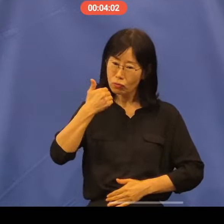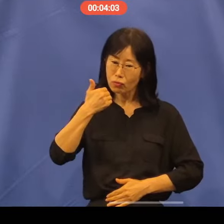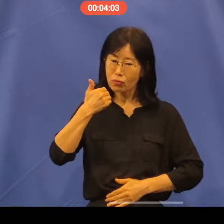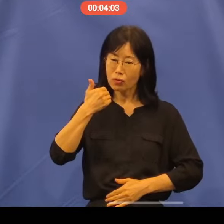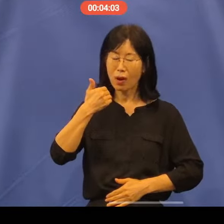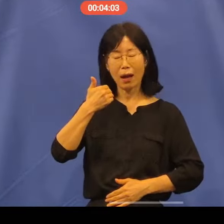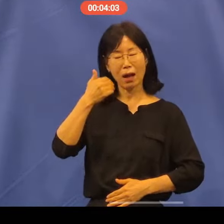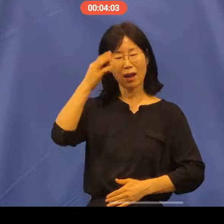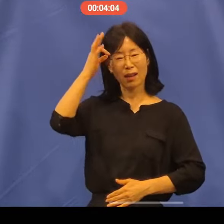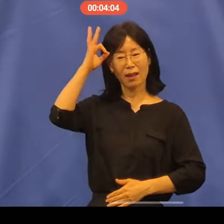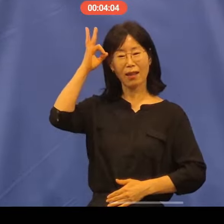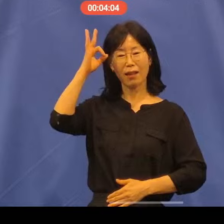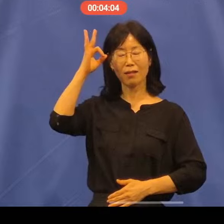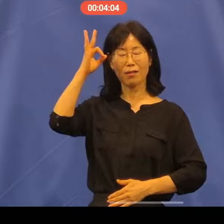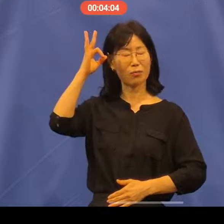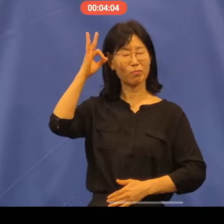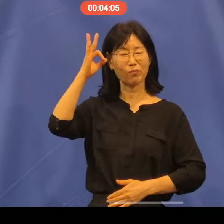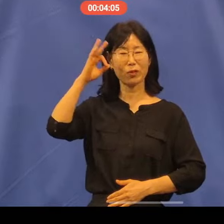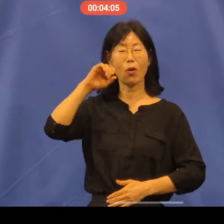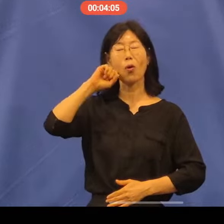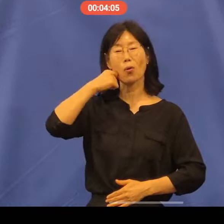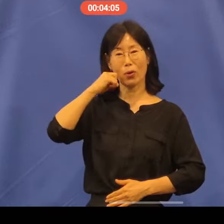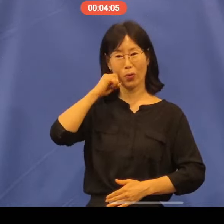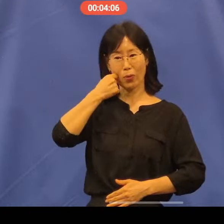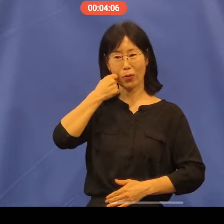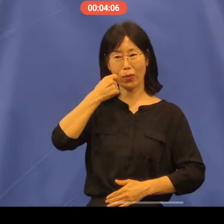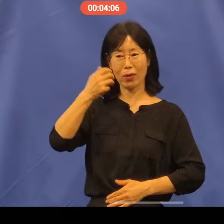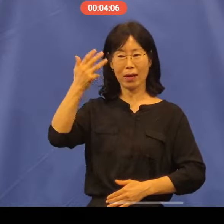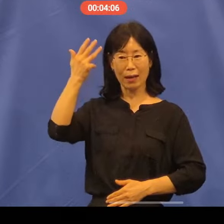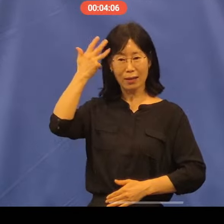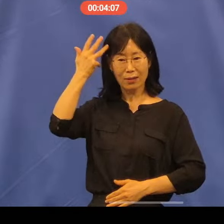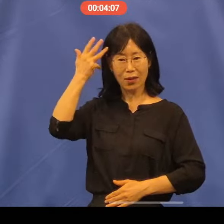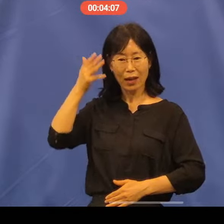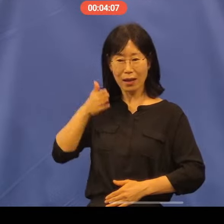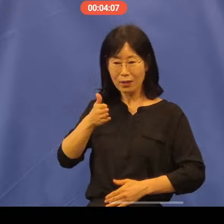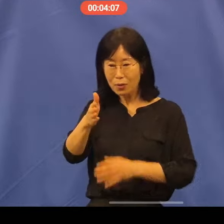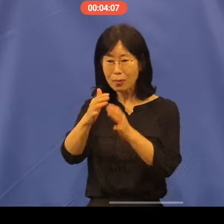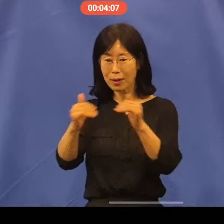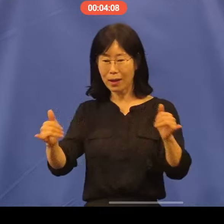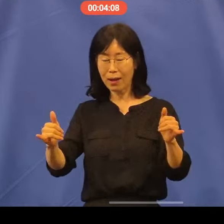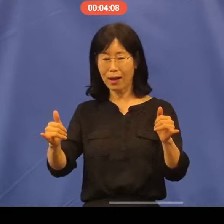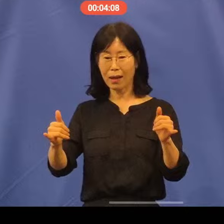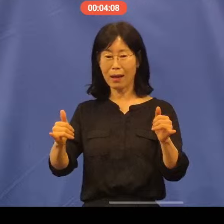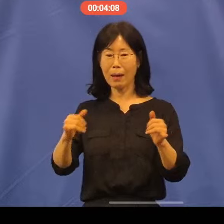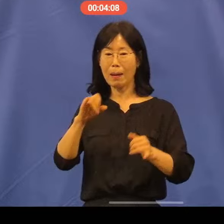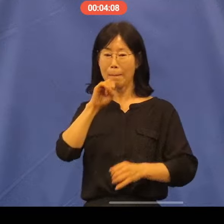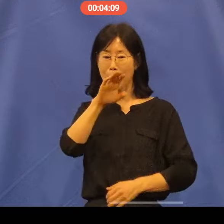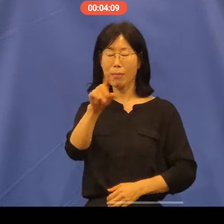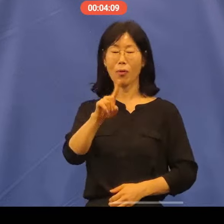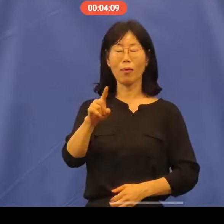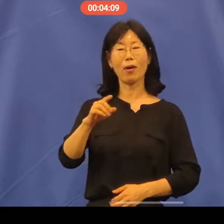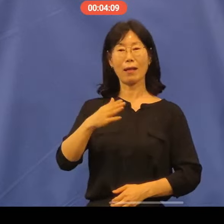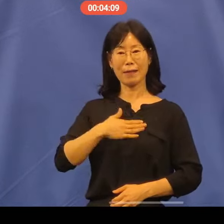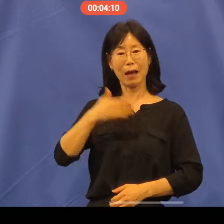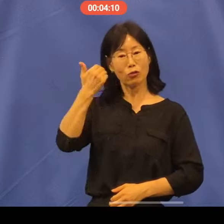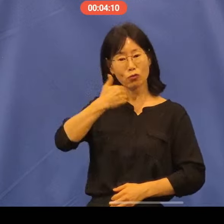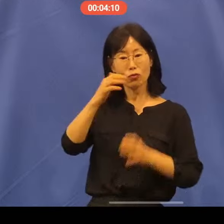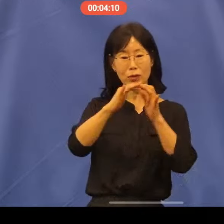철학적 명제죠. 너 자신을 알라. 엄청난 명제잖아요. 내가 누구냐? 인간이란